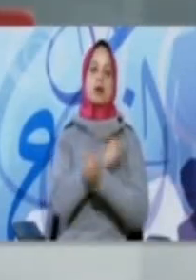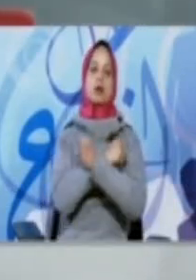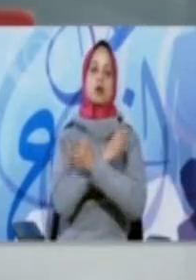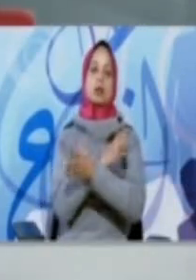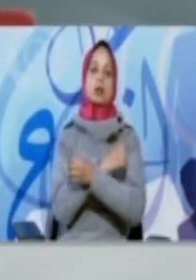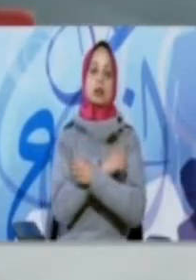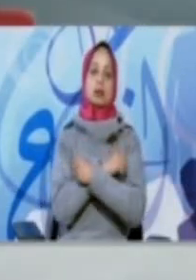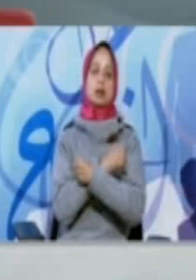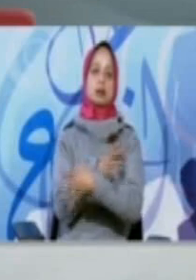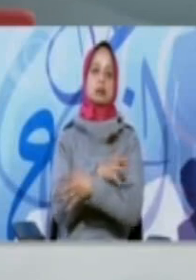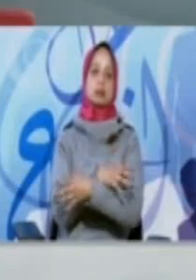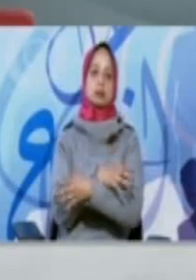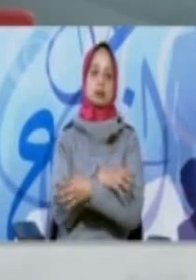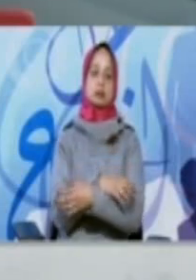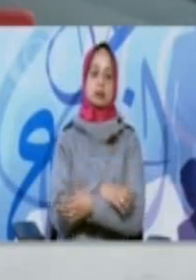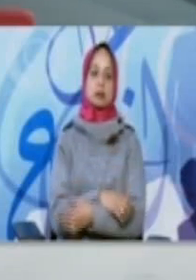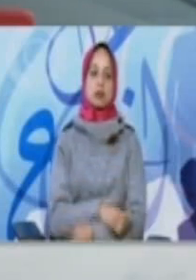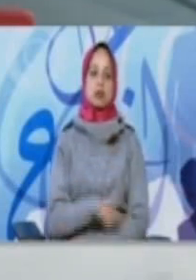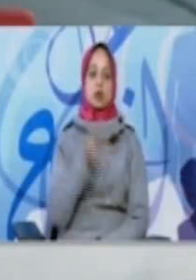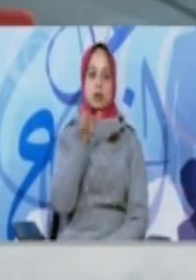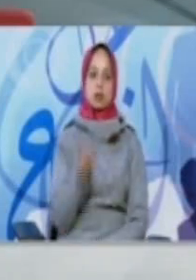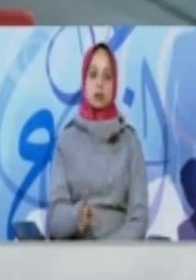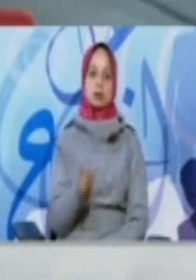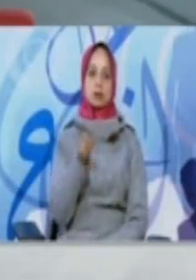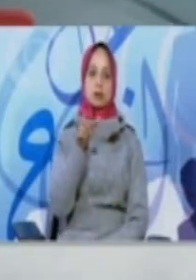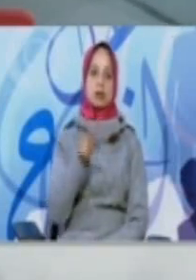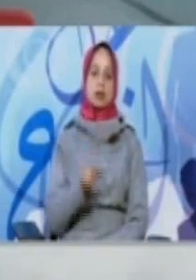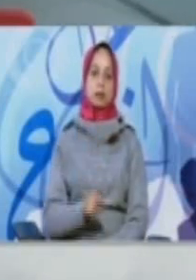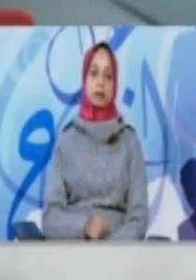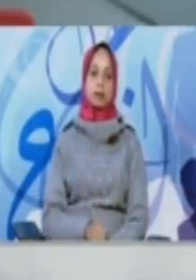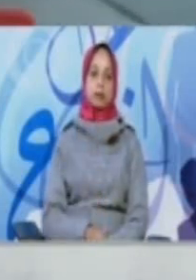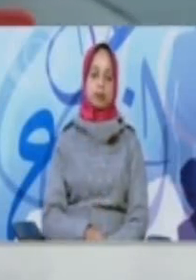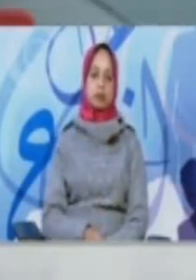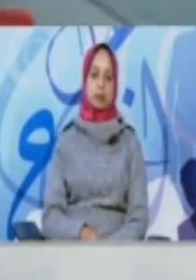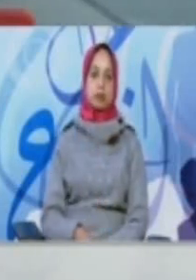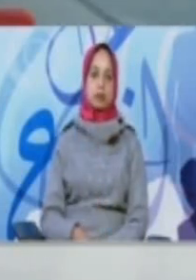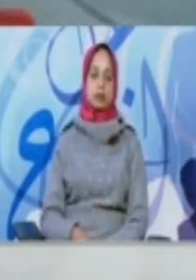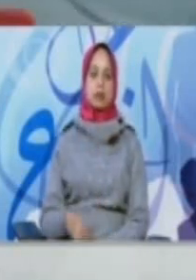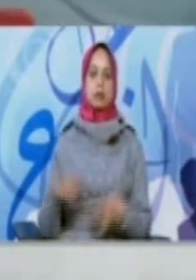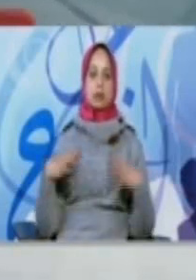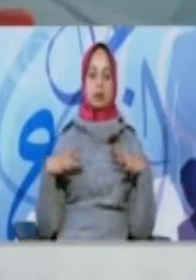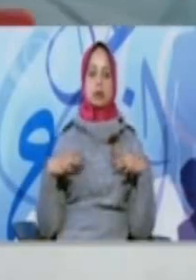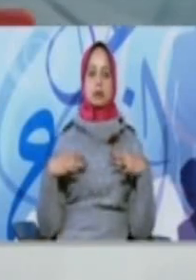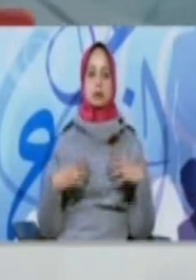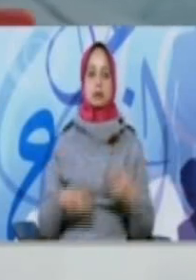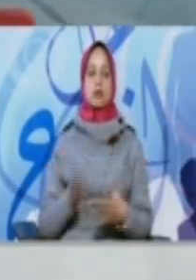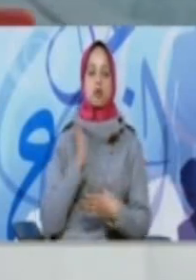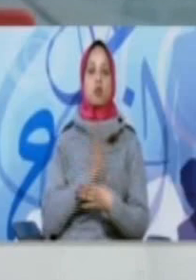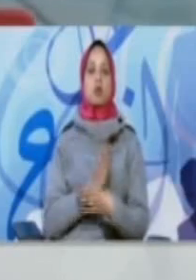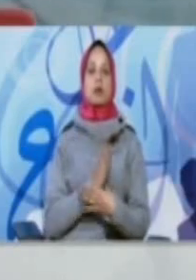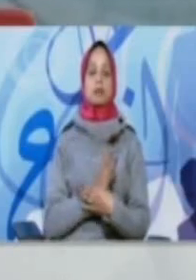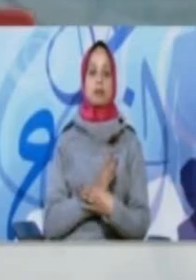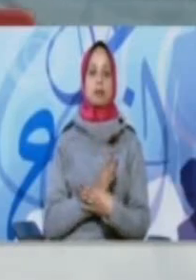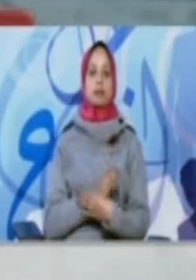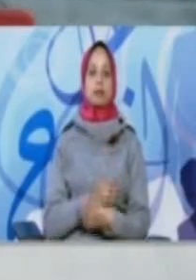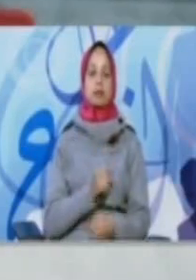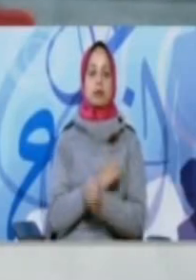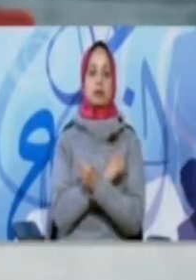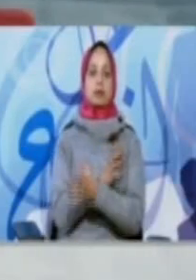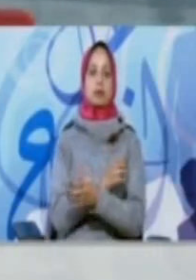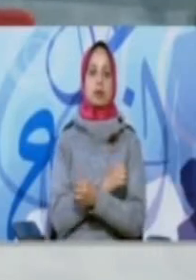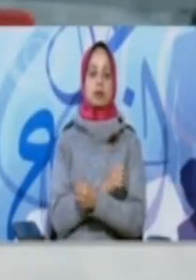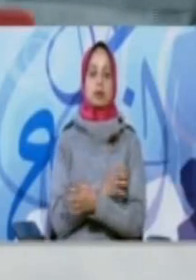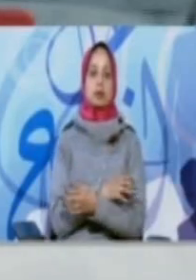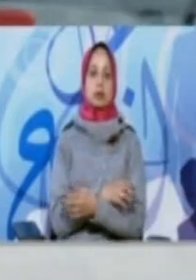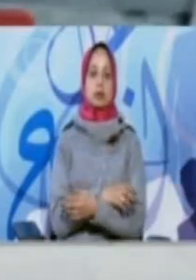الحريات الشخصيه. محمد محمود عطل الحريات